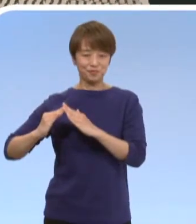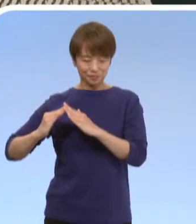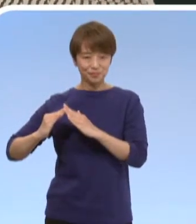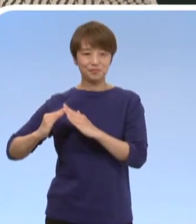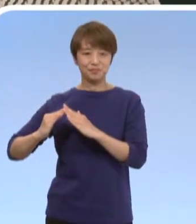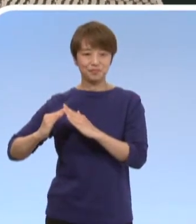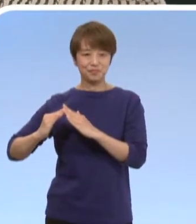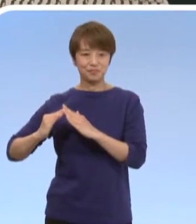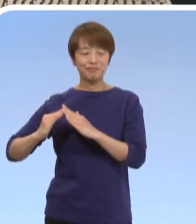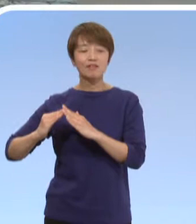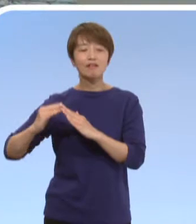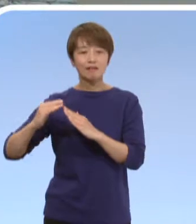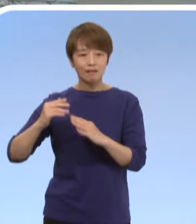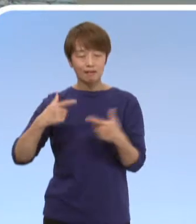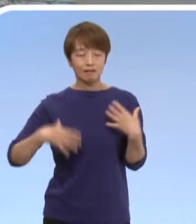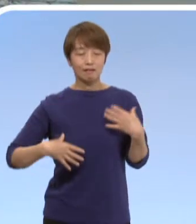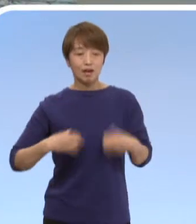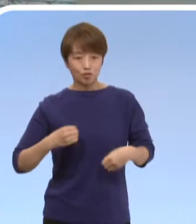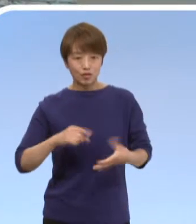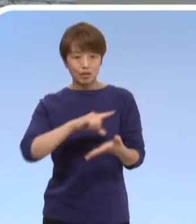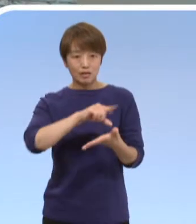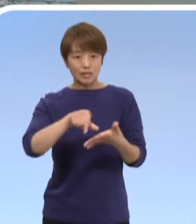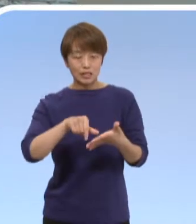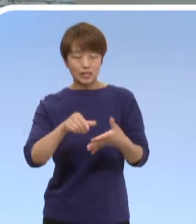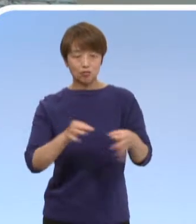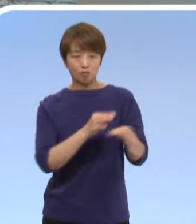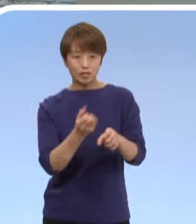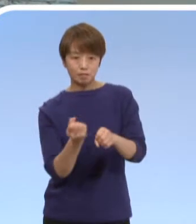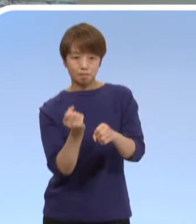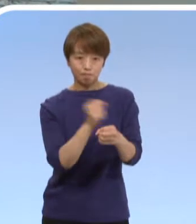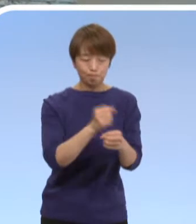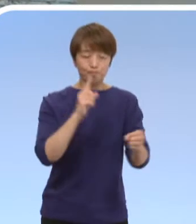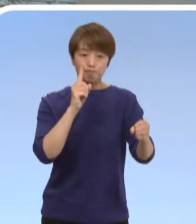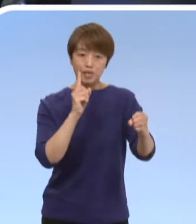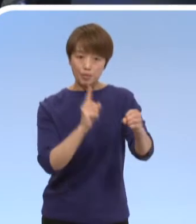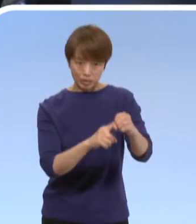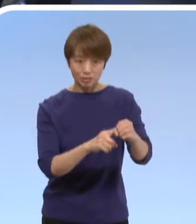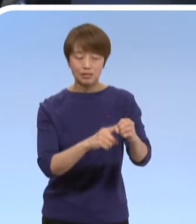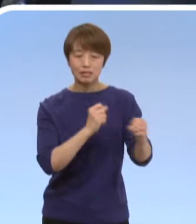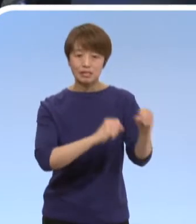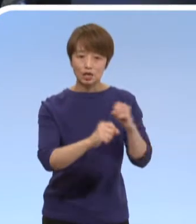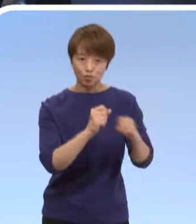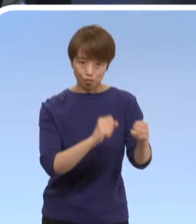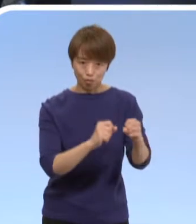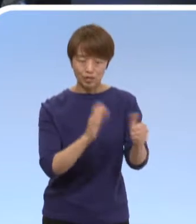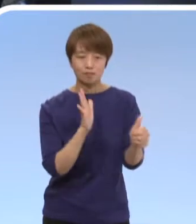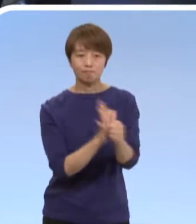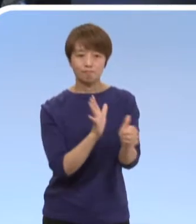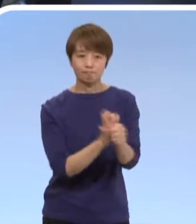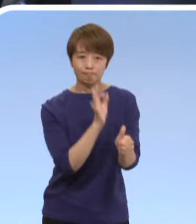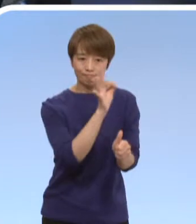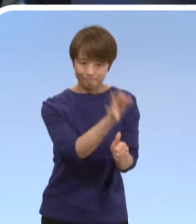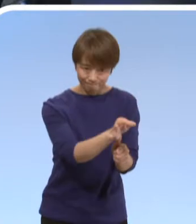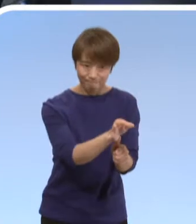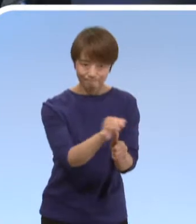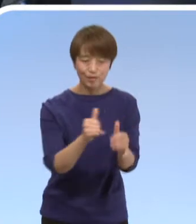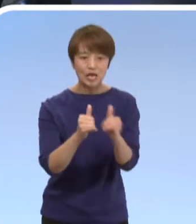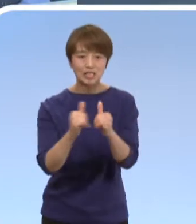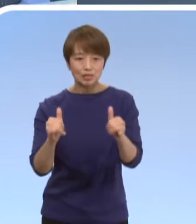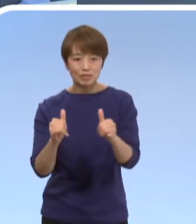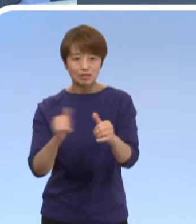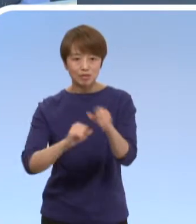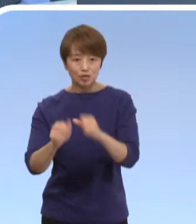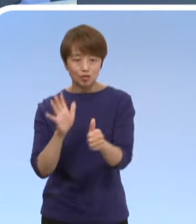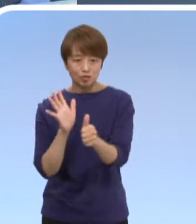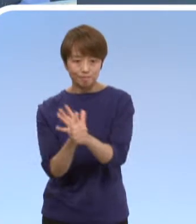のを設置しまして、学生が地域の活力を増すためにこんなことをやったら面白いんじゃないかとか、市